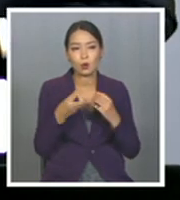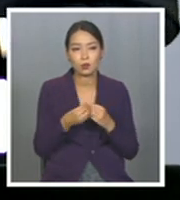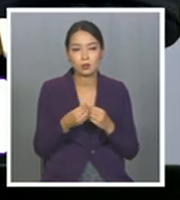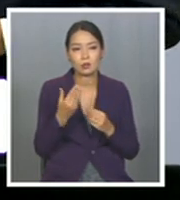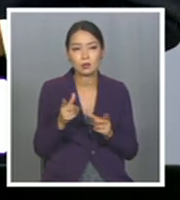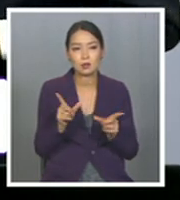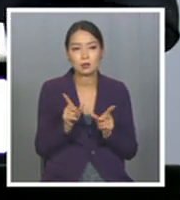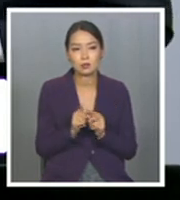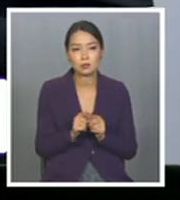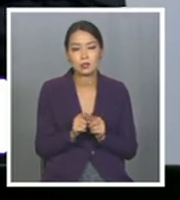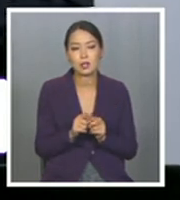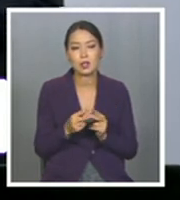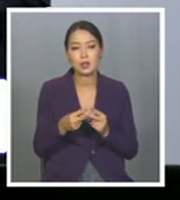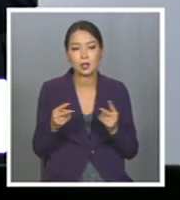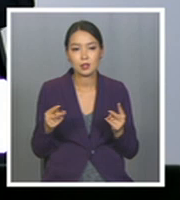тең.